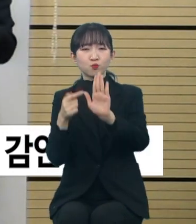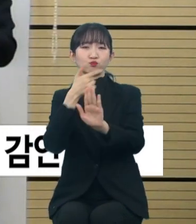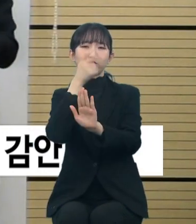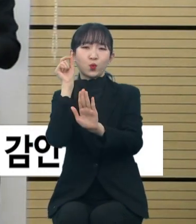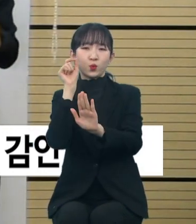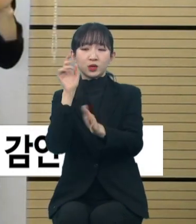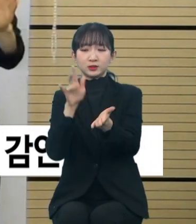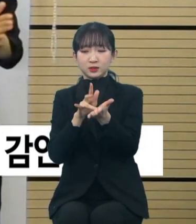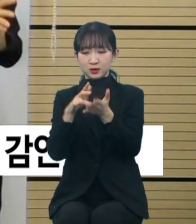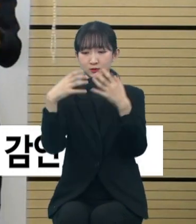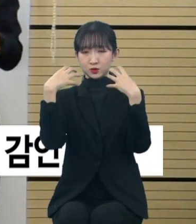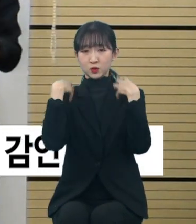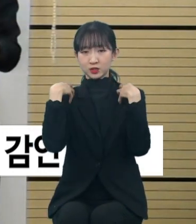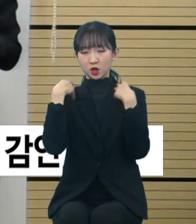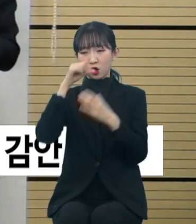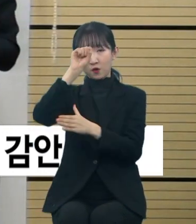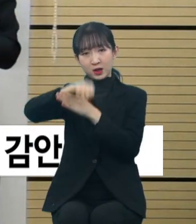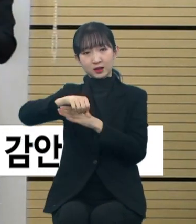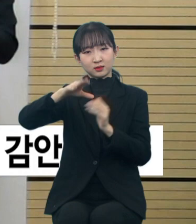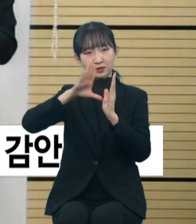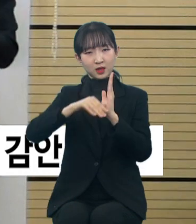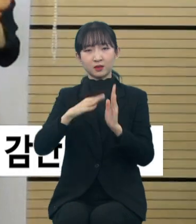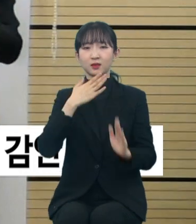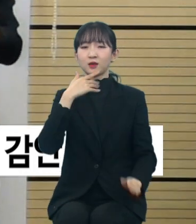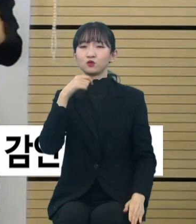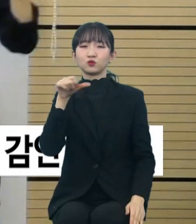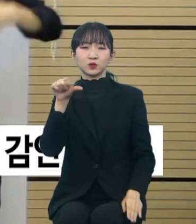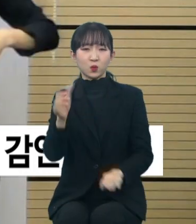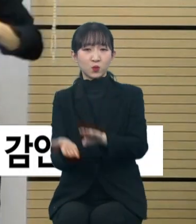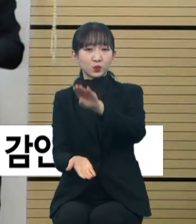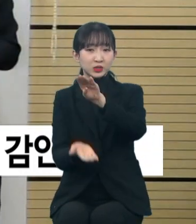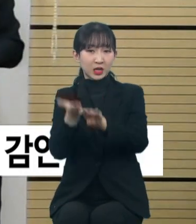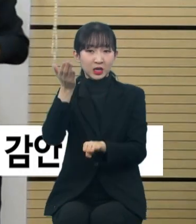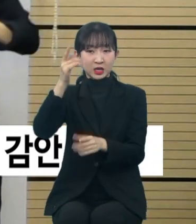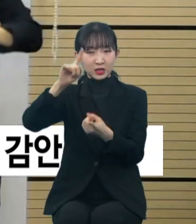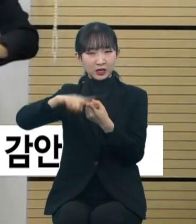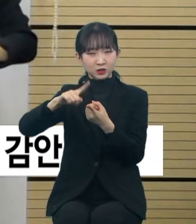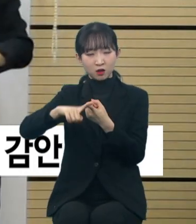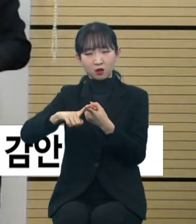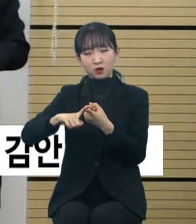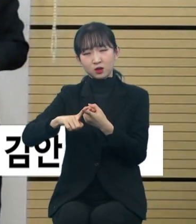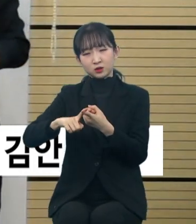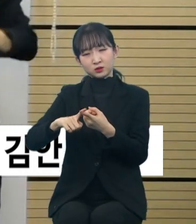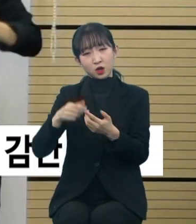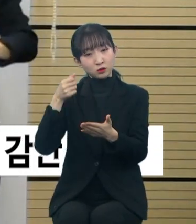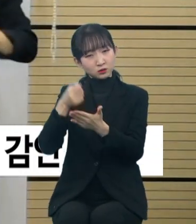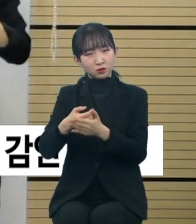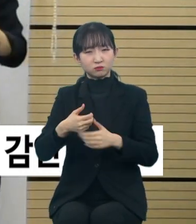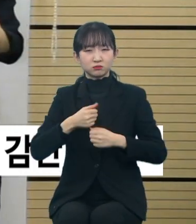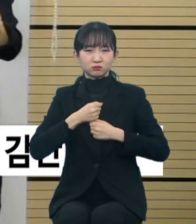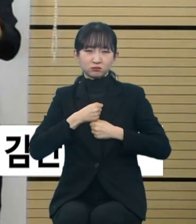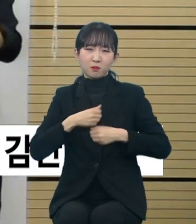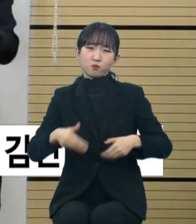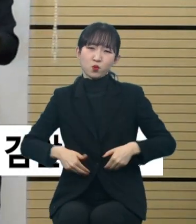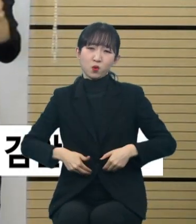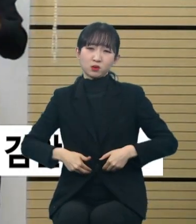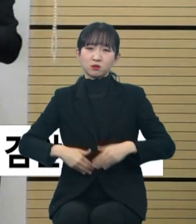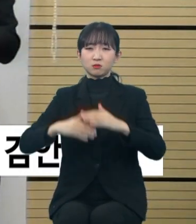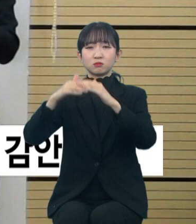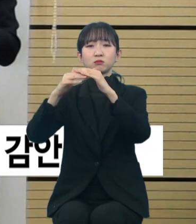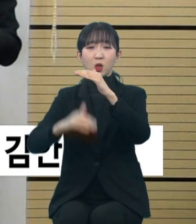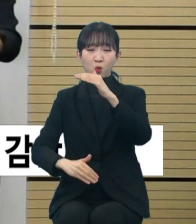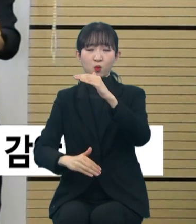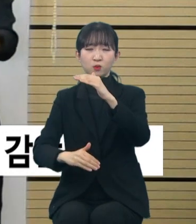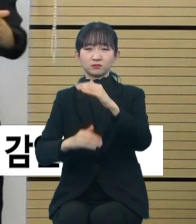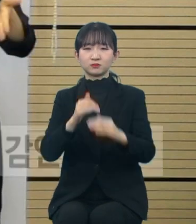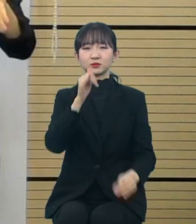식약처 품목 허가 시 65세 이상 고령자에 대해 사용을 신중하게 결정해야 한다는 주의사항이 기재된